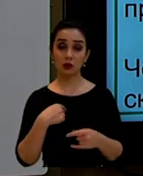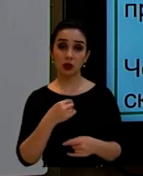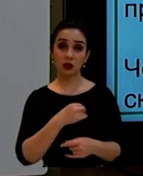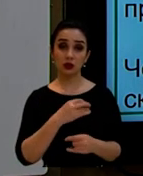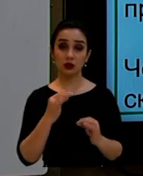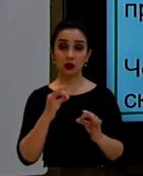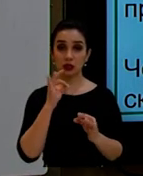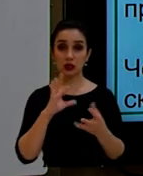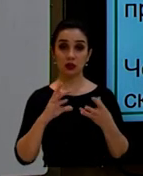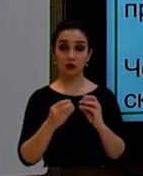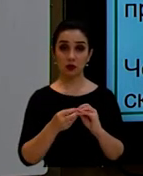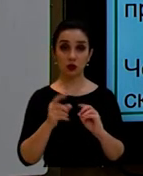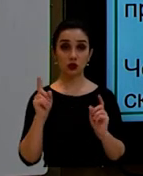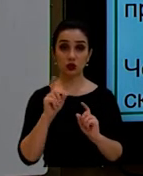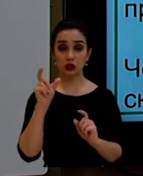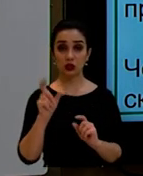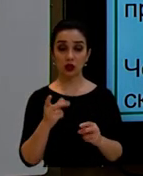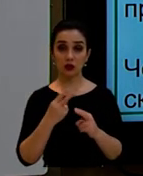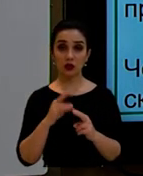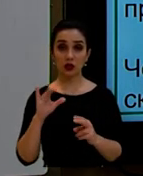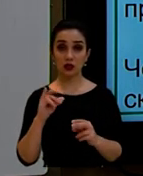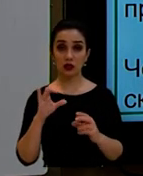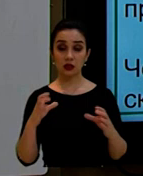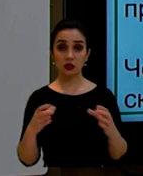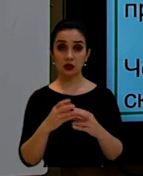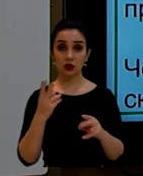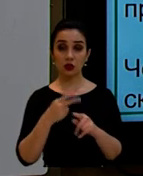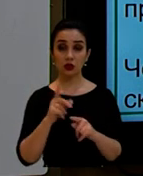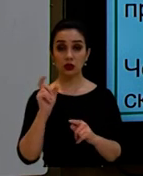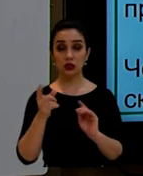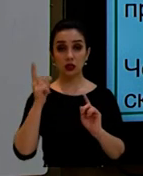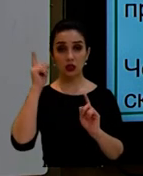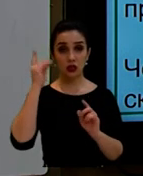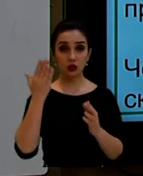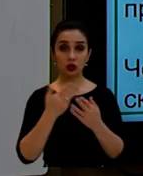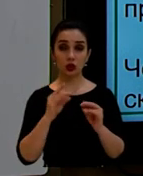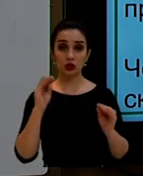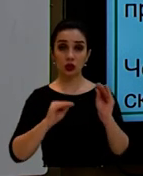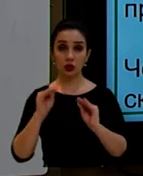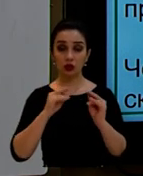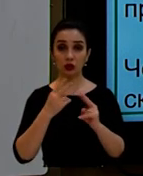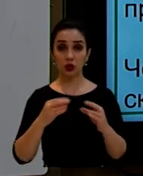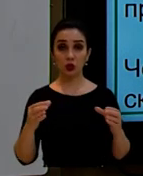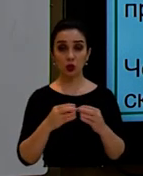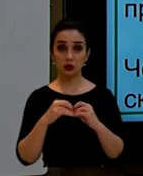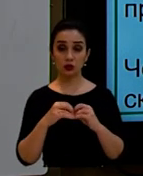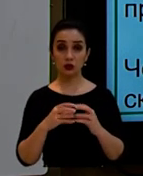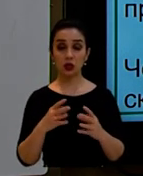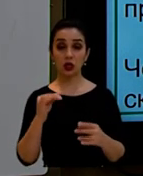хотела сделать выводы, что человеческая раса – это исторически сложившаяся группа